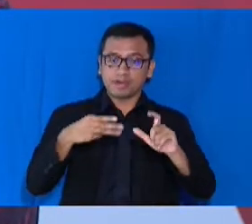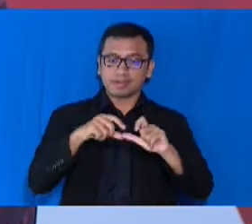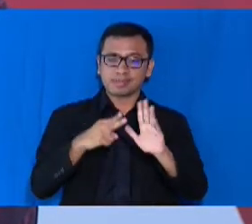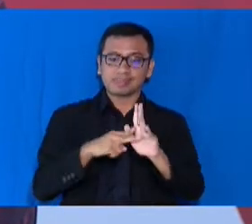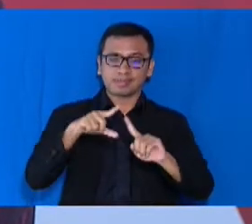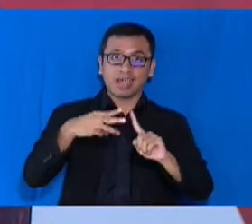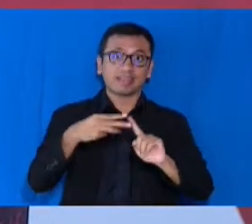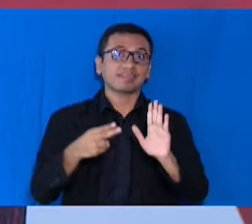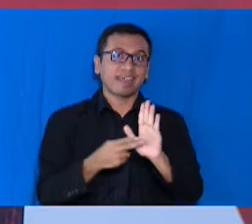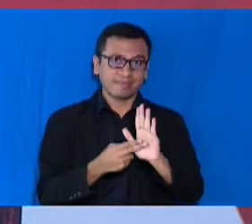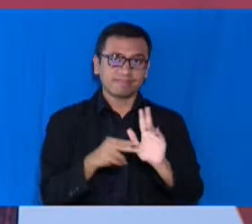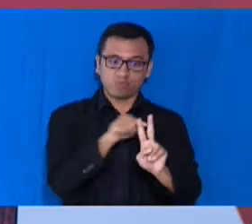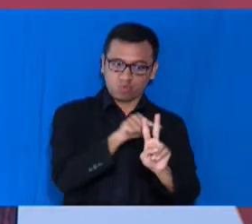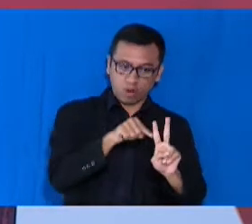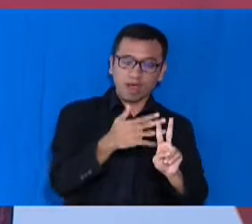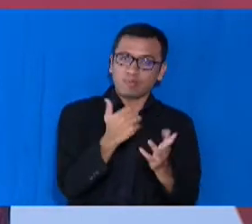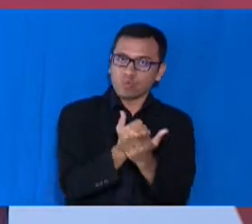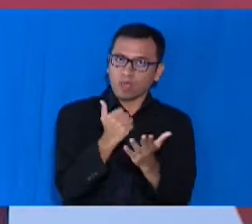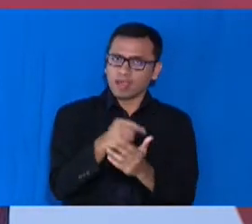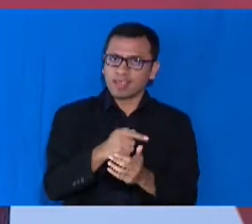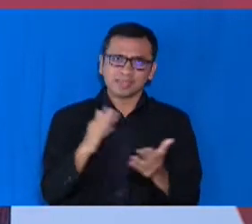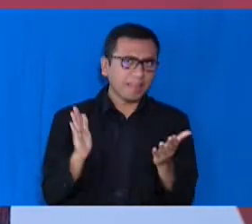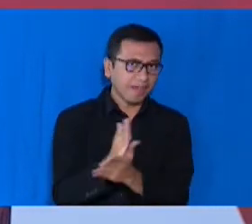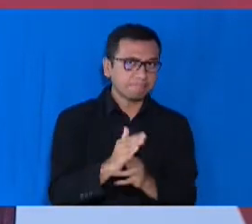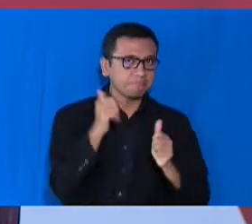juga ada satu tantangan.